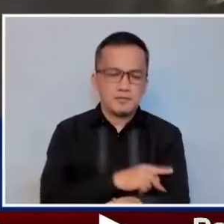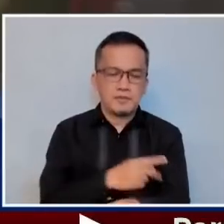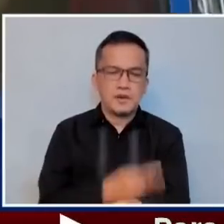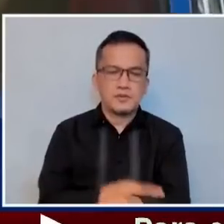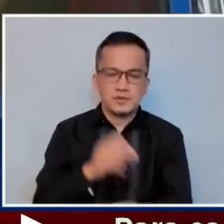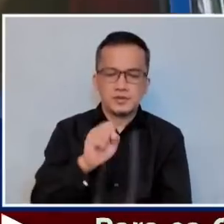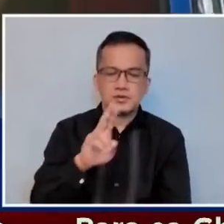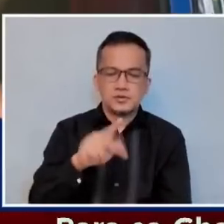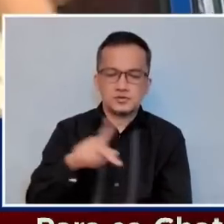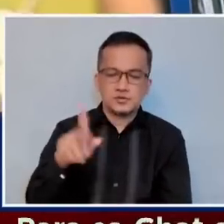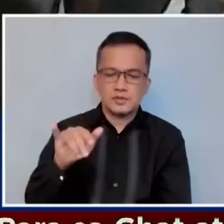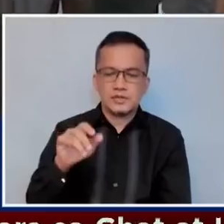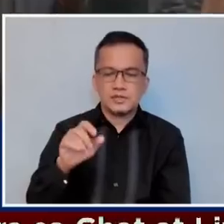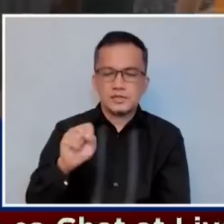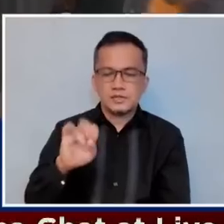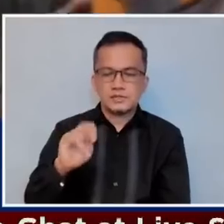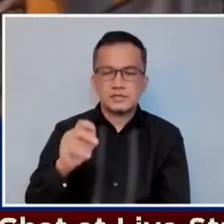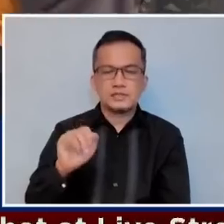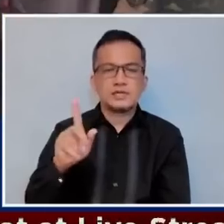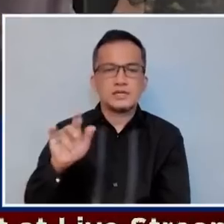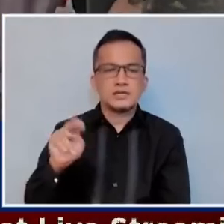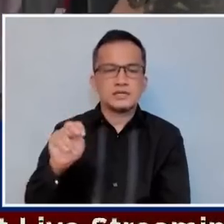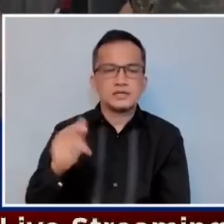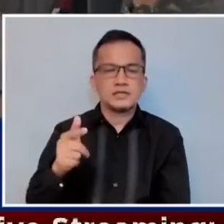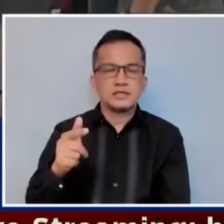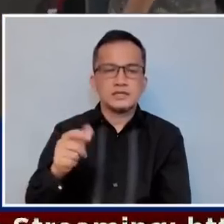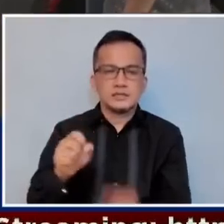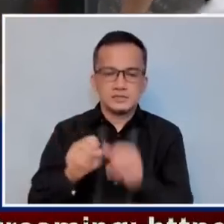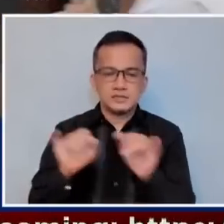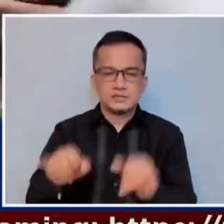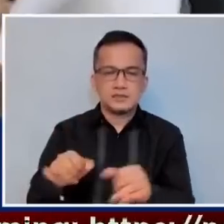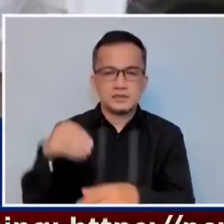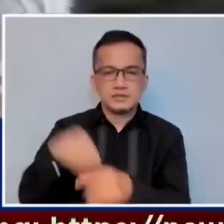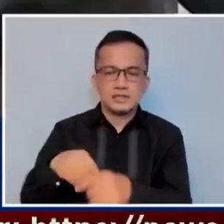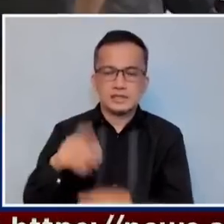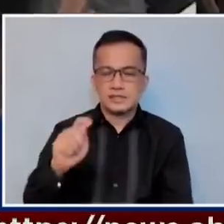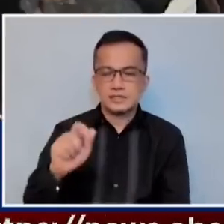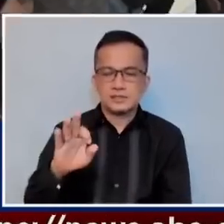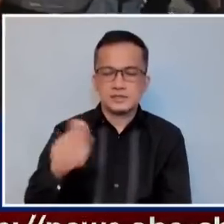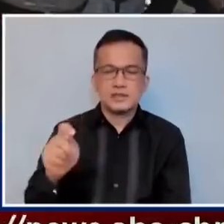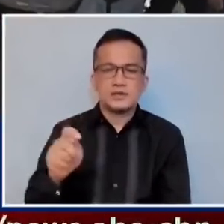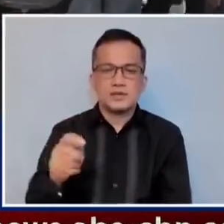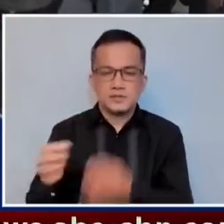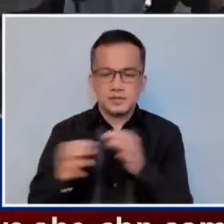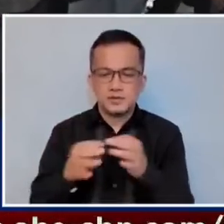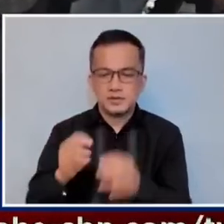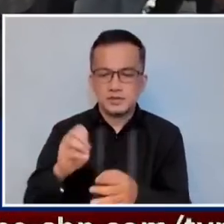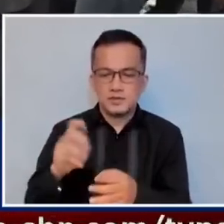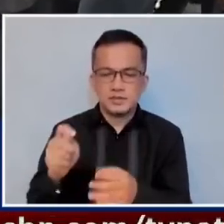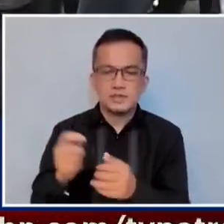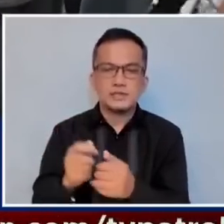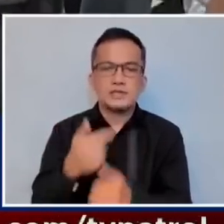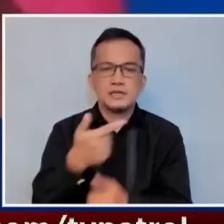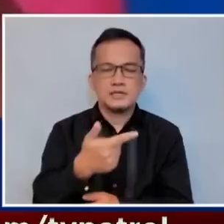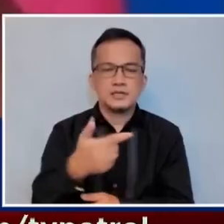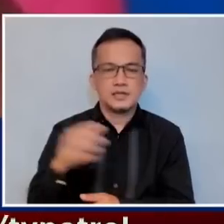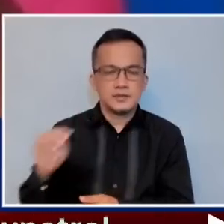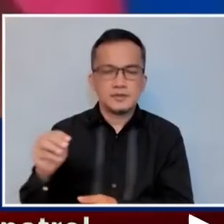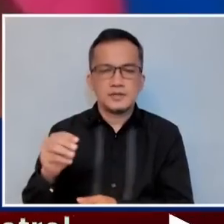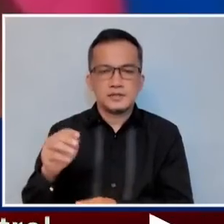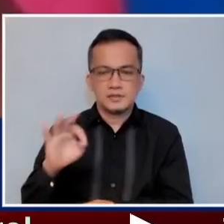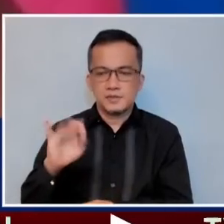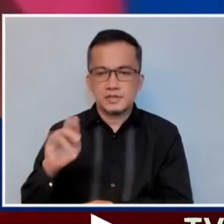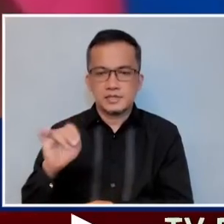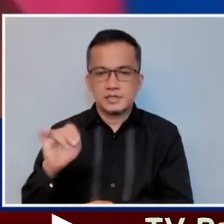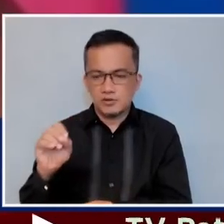signaling system sa Taft Station. Paliwanag ng MRT General Manager na si Federico Canara Jr.